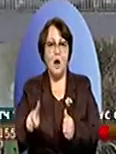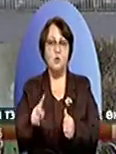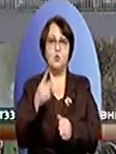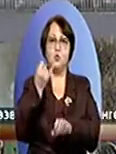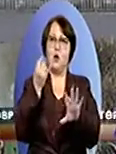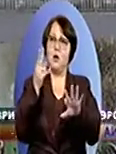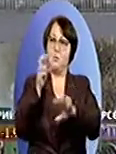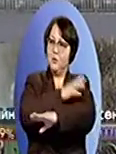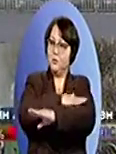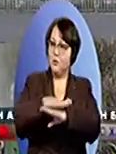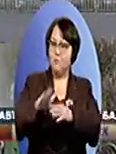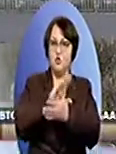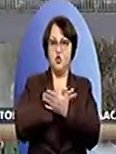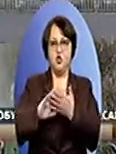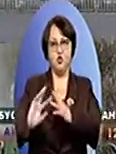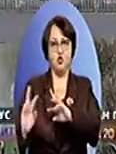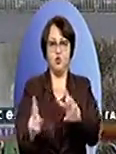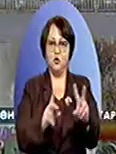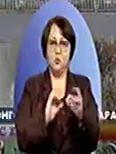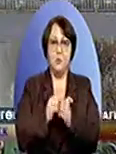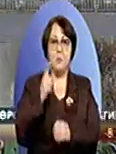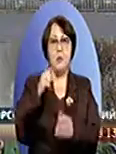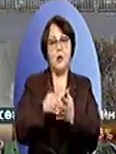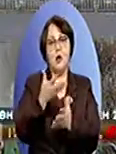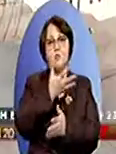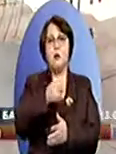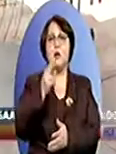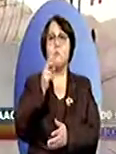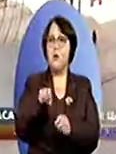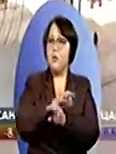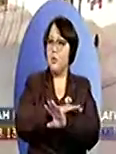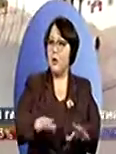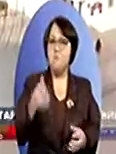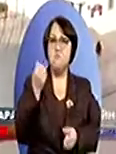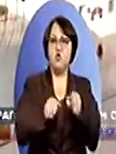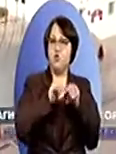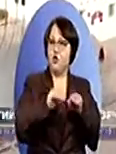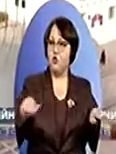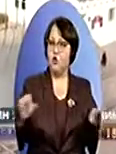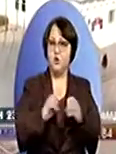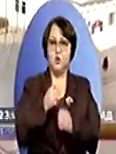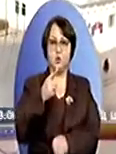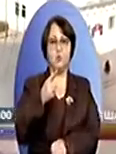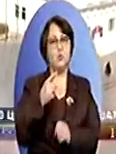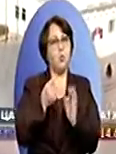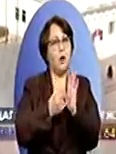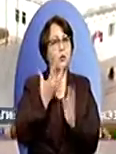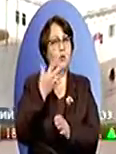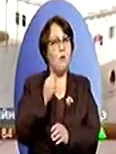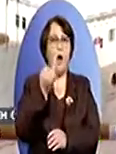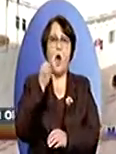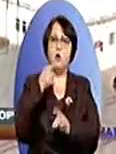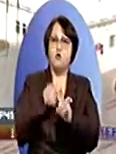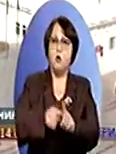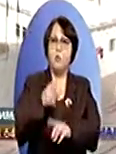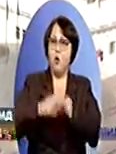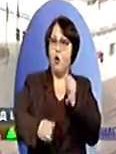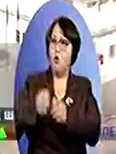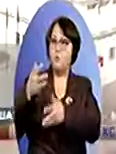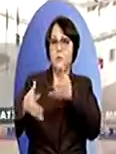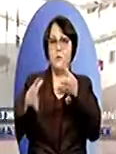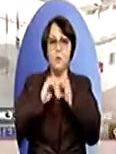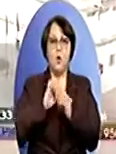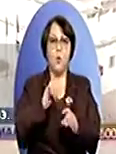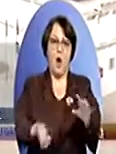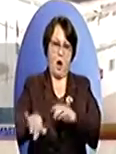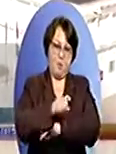шинжилэл 1500 м квадрат талбайд автомашины зогсоол барих 650 айлын орон сууц барих ажил хийж байна. Энэ жил Өвөр хангай аймагт 10,000